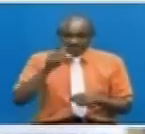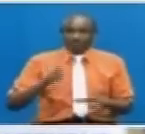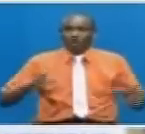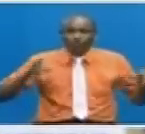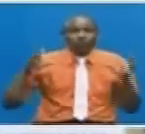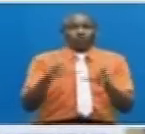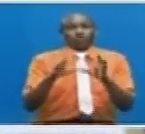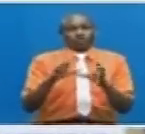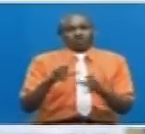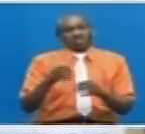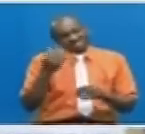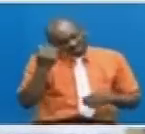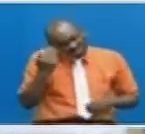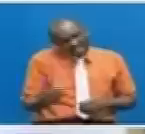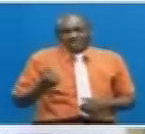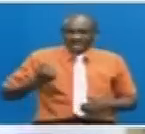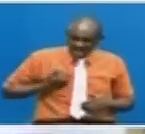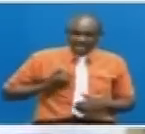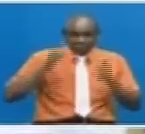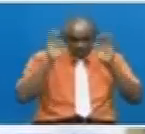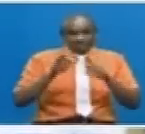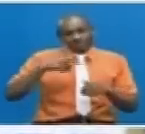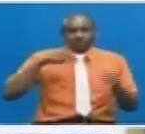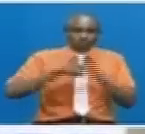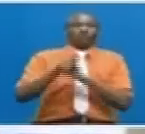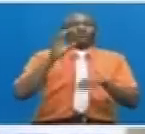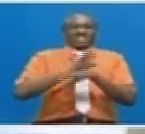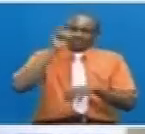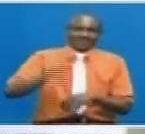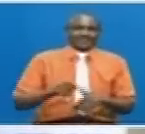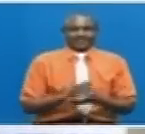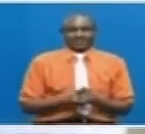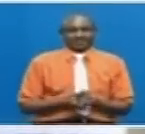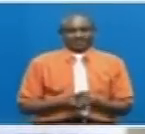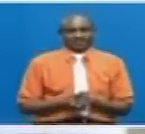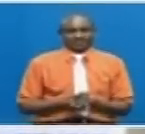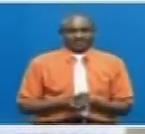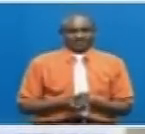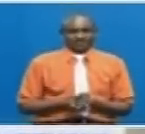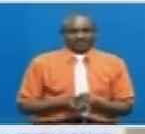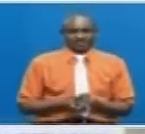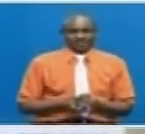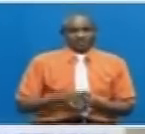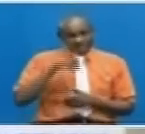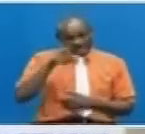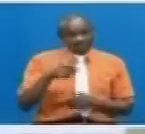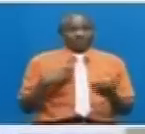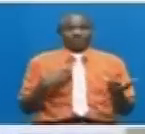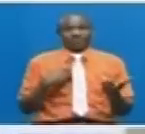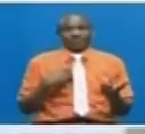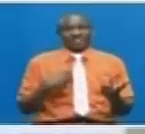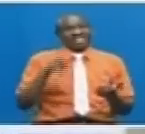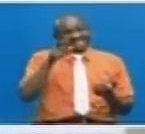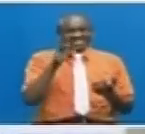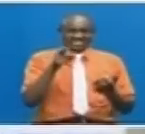kulazimishwa mtoto wa kike wa Kiislamu lazima aingie katika kanisa. Pala Sheikh Khalifa,